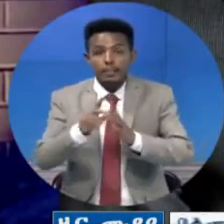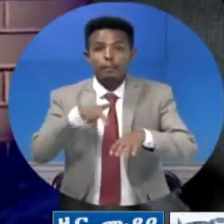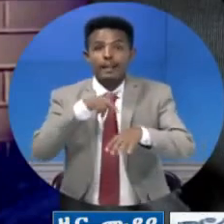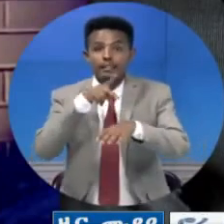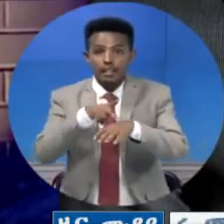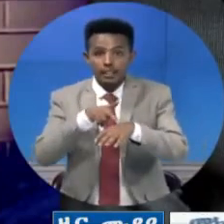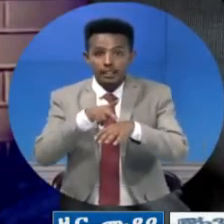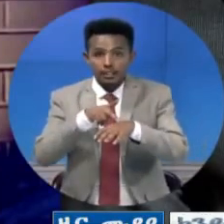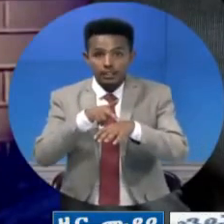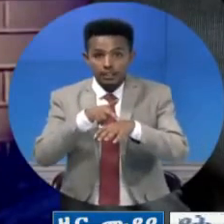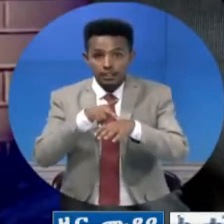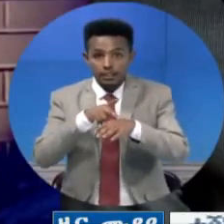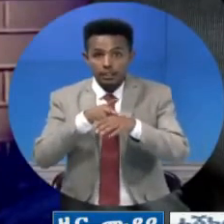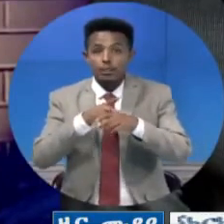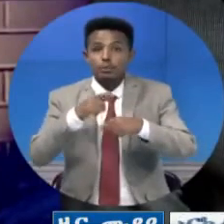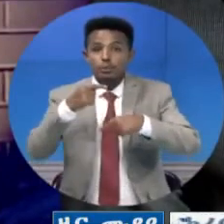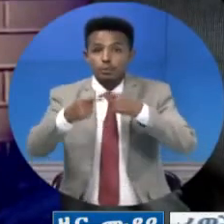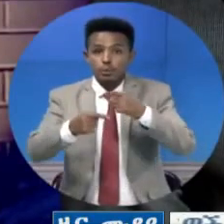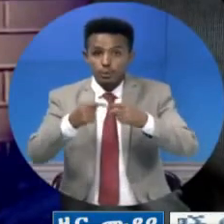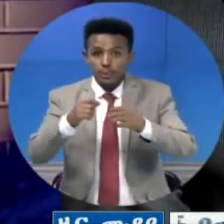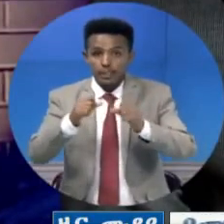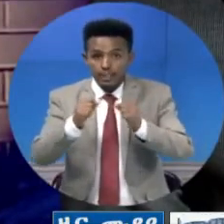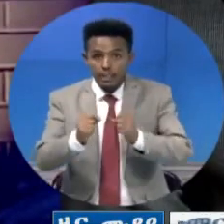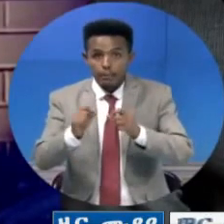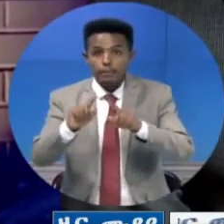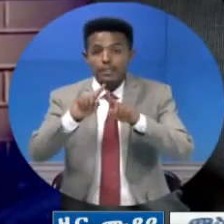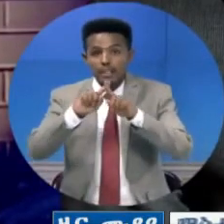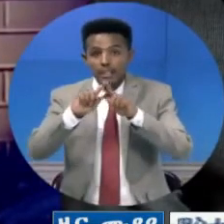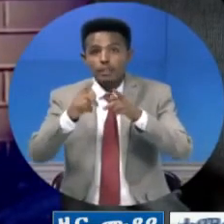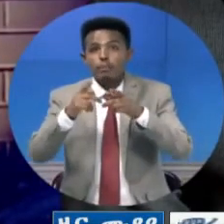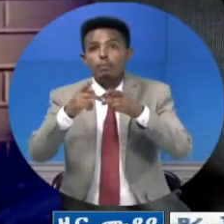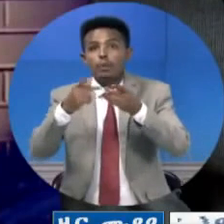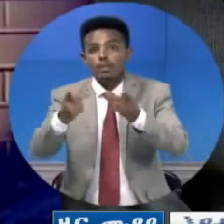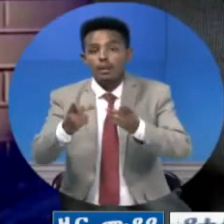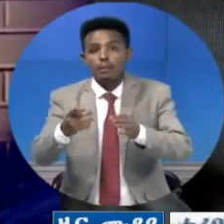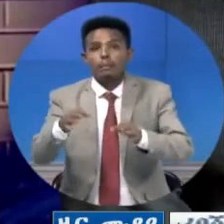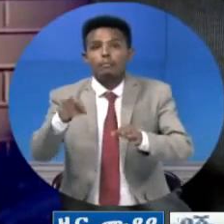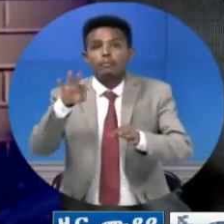የፓርቲያችንን ጉዞ እንዲጠናከር በማድረግ በተለየ ቦታ ብመደብ